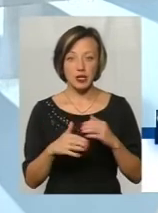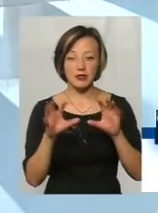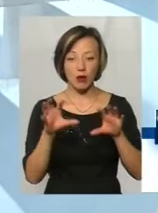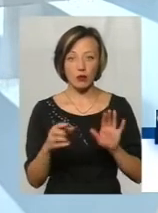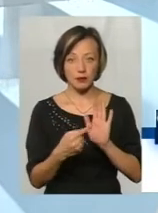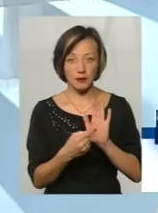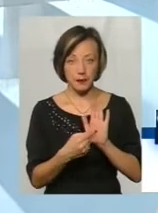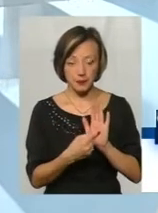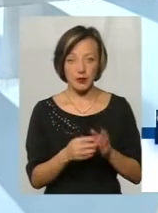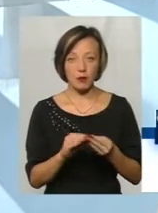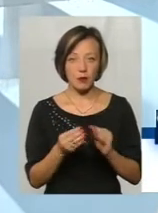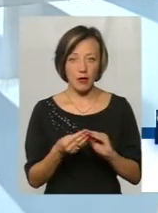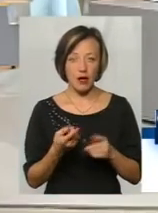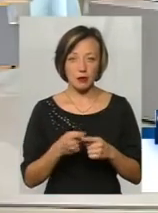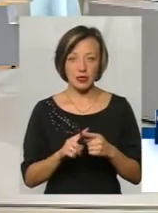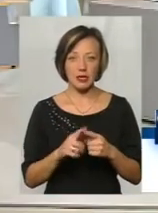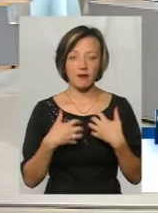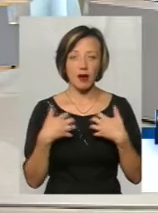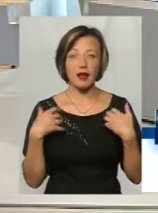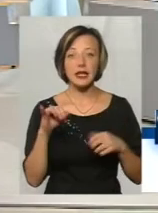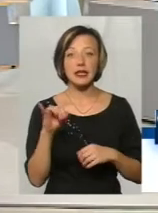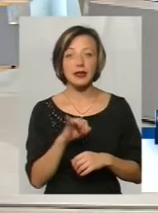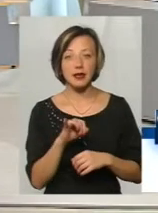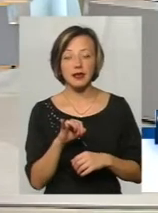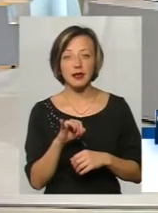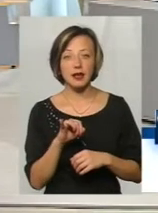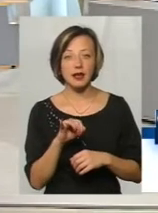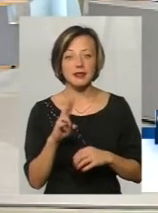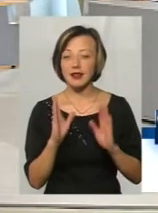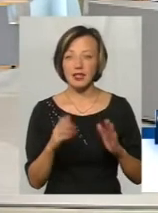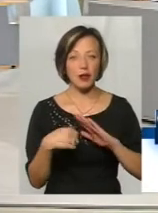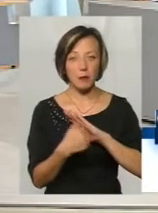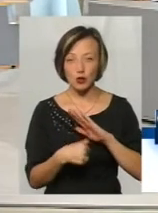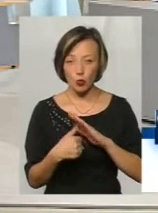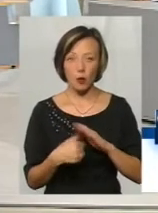звертає увагу на проблему цих тварин. І, як зазначено, це не тільки бездомні тварини, це і